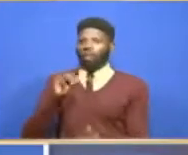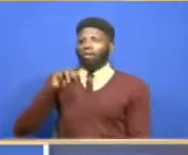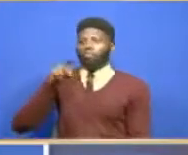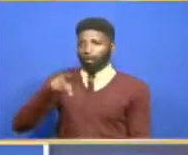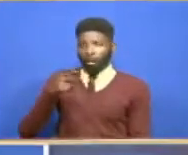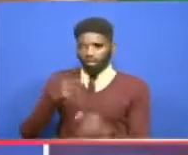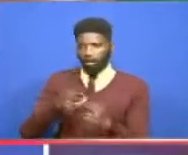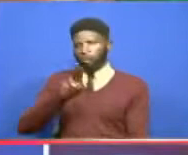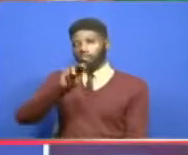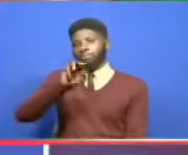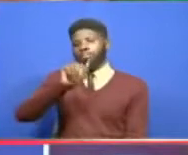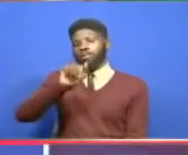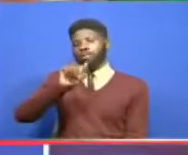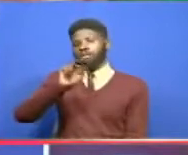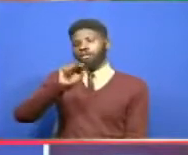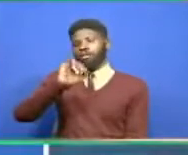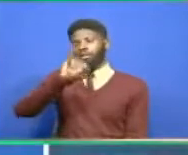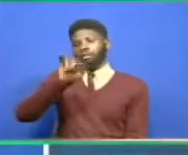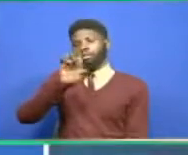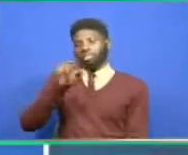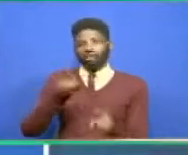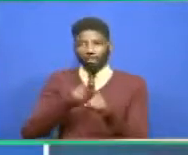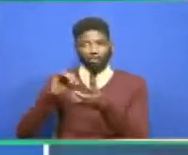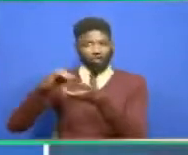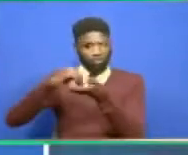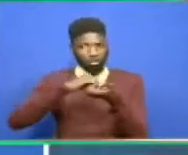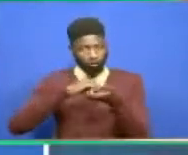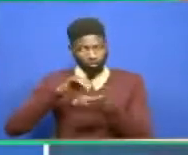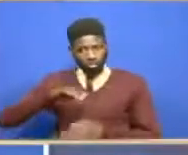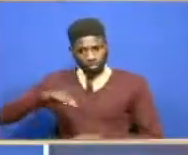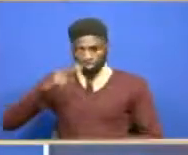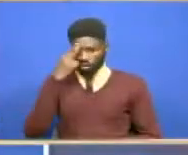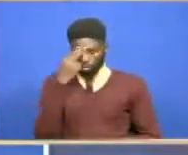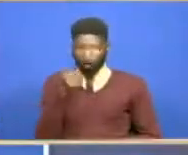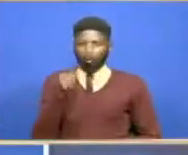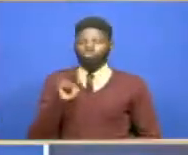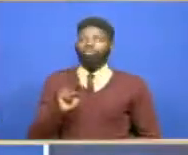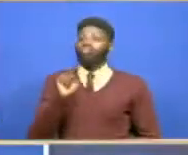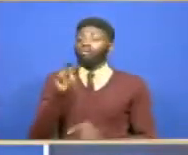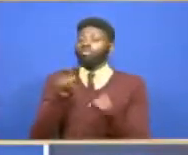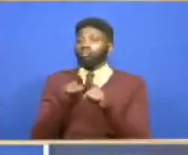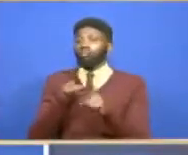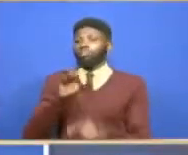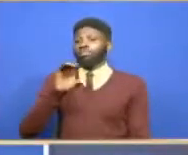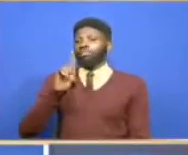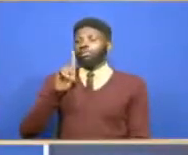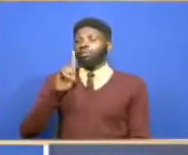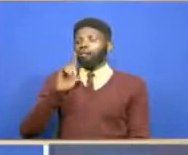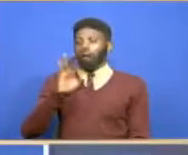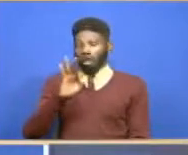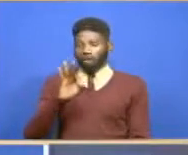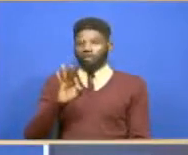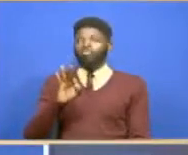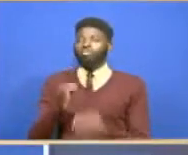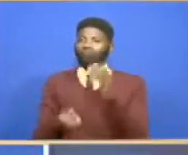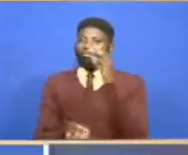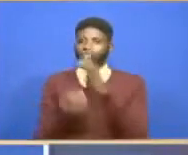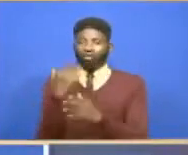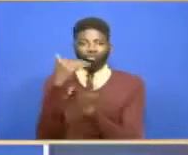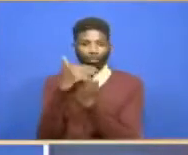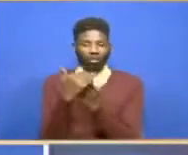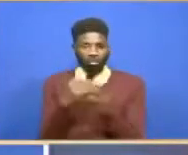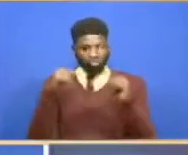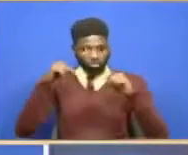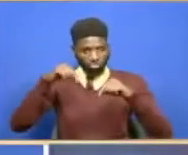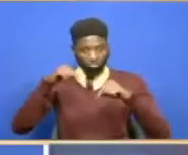Manje na federation ya huku pia na pia CDF kwa kuleta hii shughuli hapa.